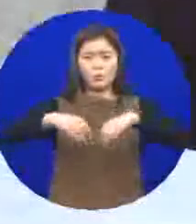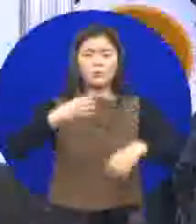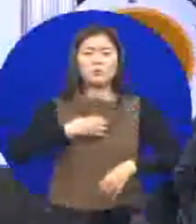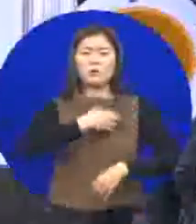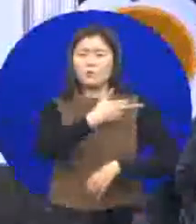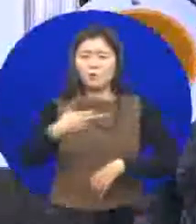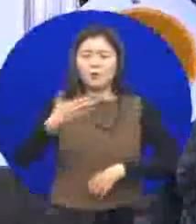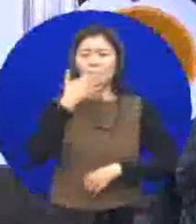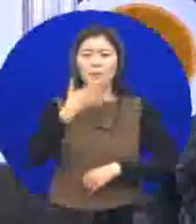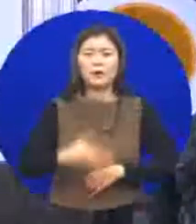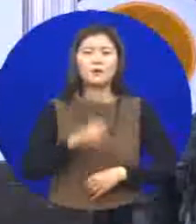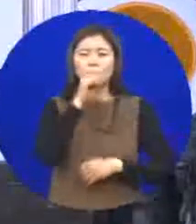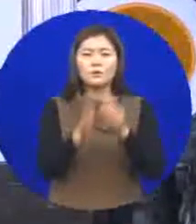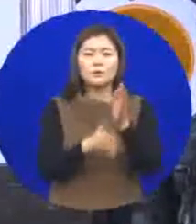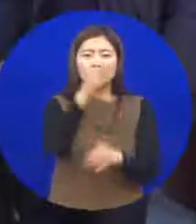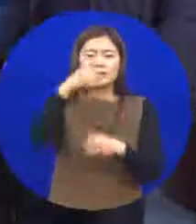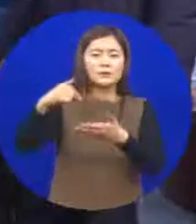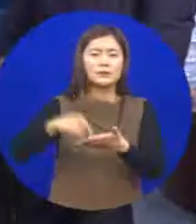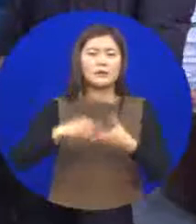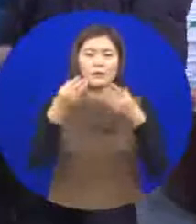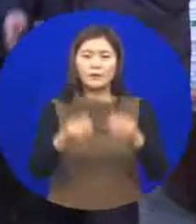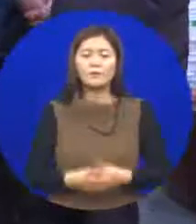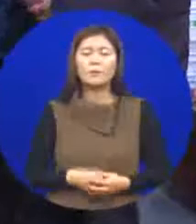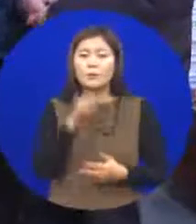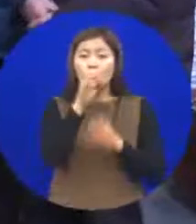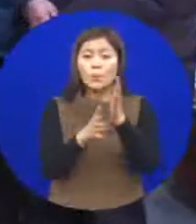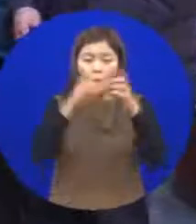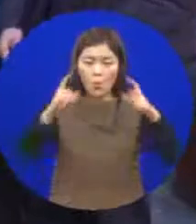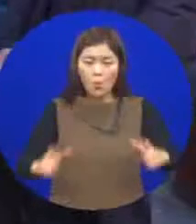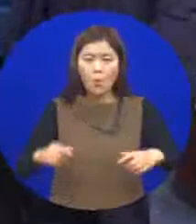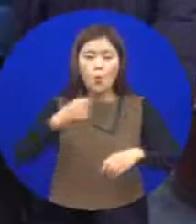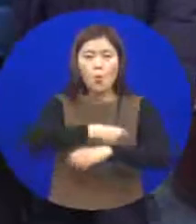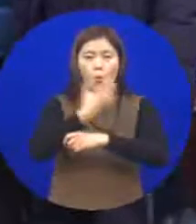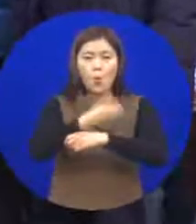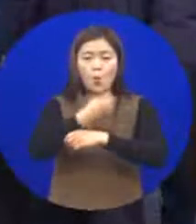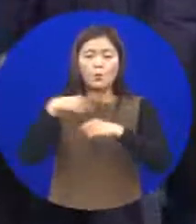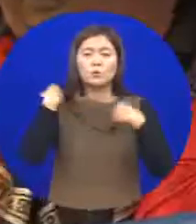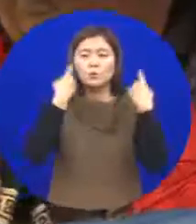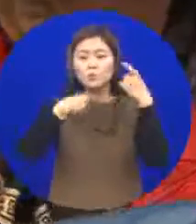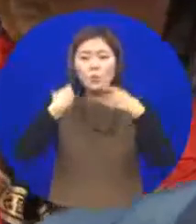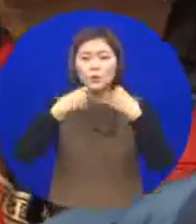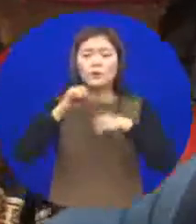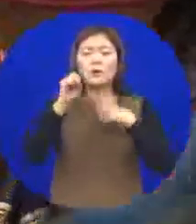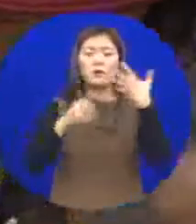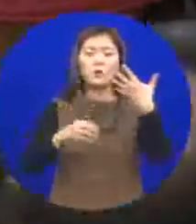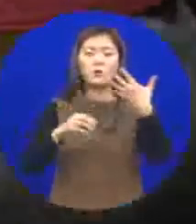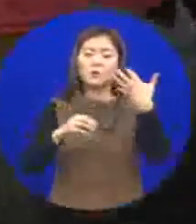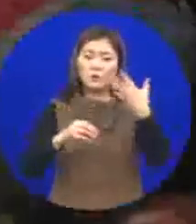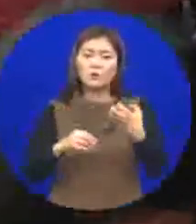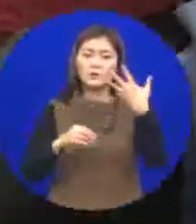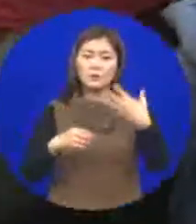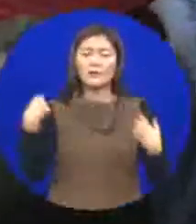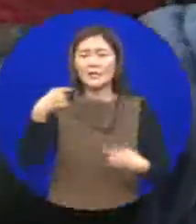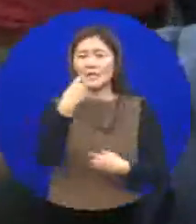대한 대책을 마련하라는 정찬민 시장의 제안으로 이루어졌습니다. 시는 또 관내에서 폐지를 줍는 어르신 83분에게